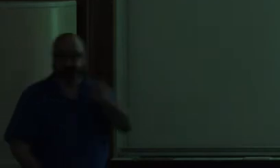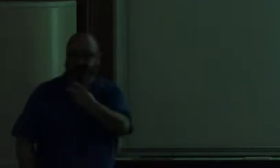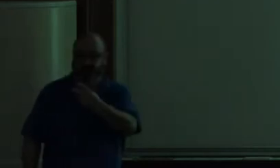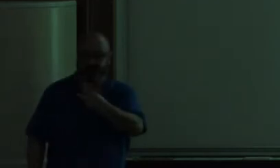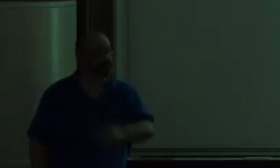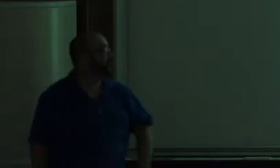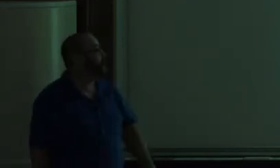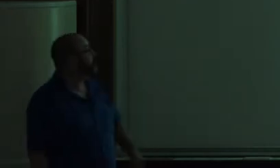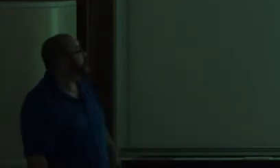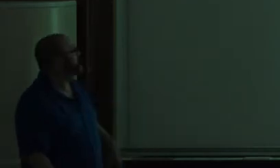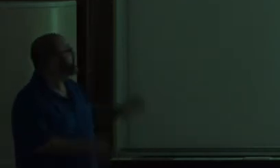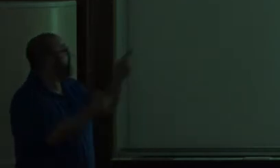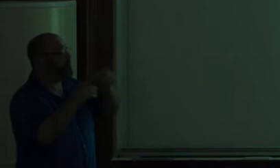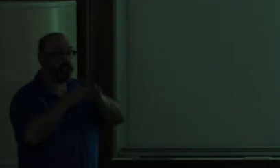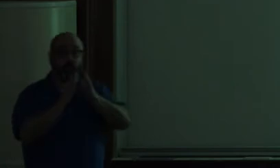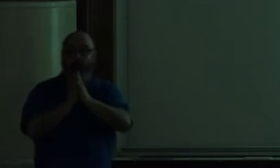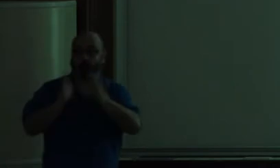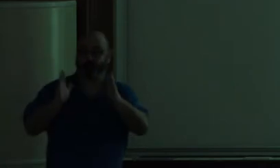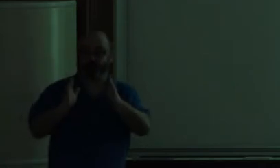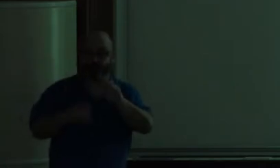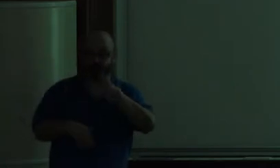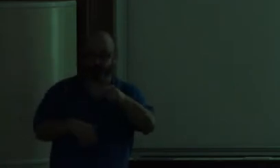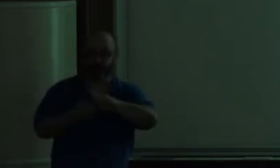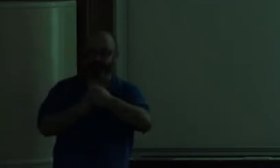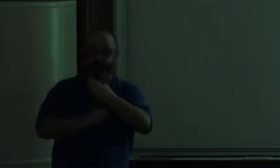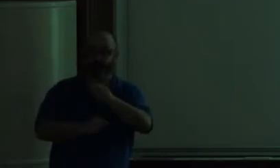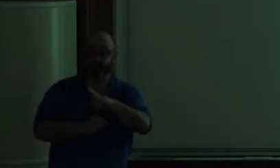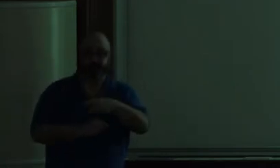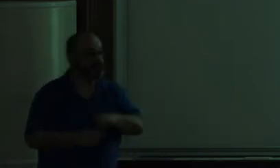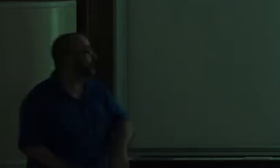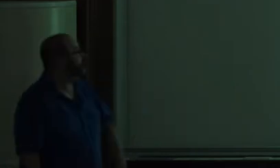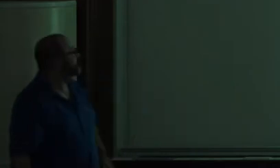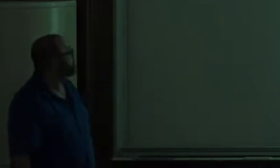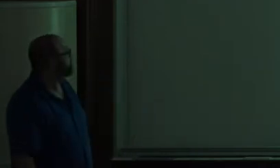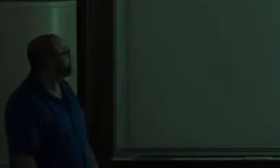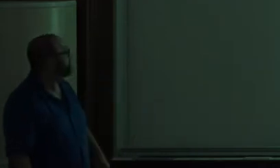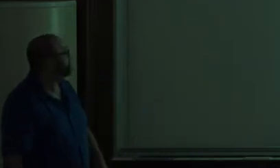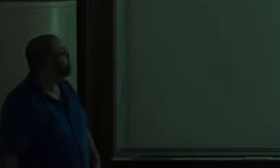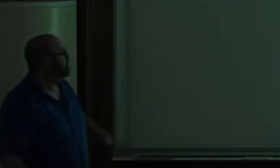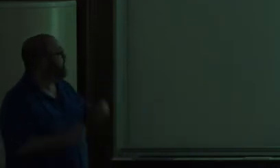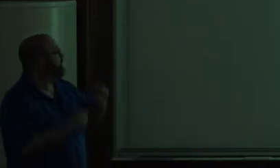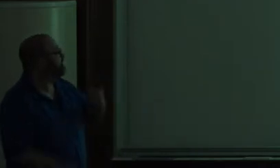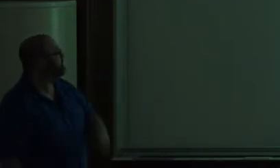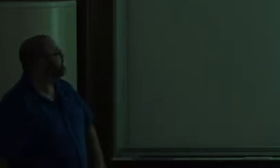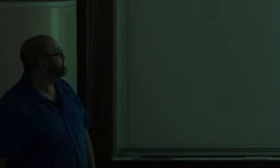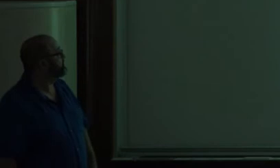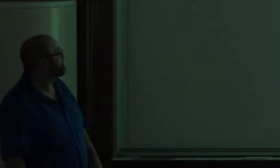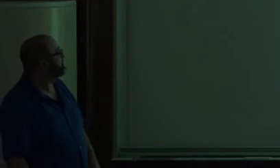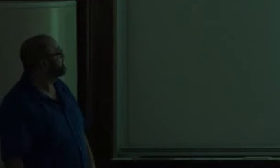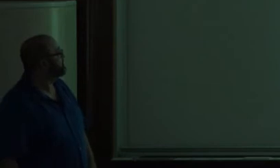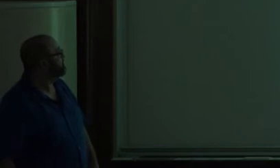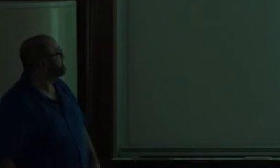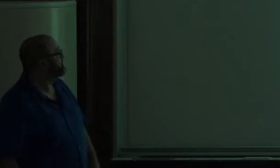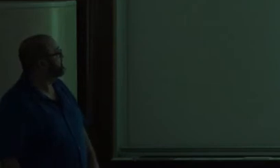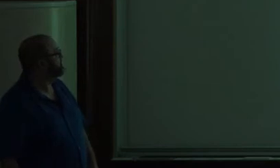Je continue, je prends mon range, je passe un tuple, aucun problème. Mon range est transformé en tuple. Je continue, je passe un